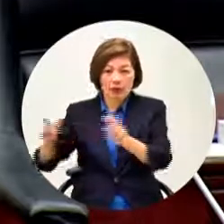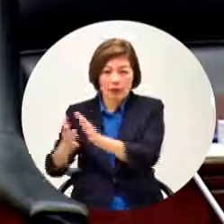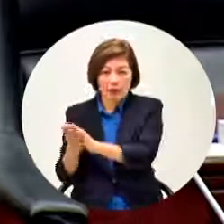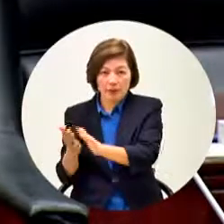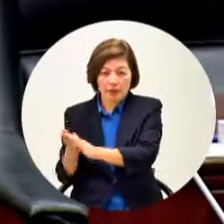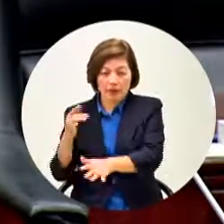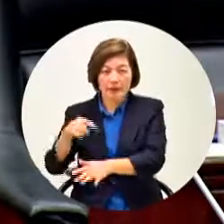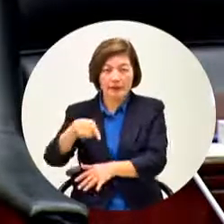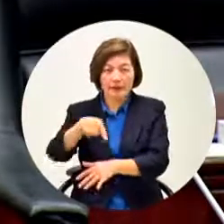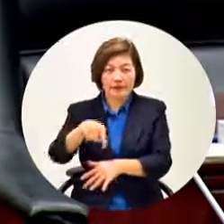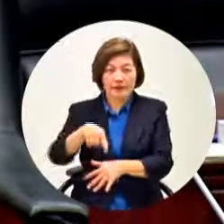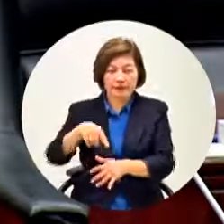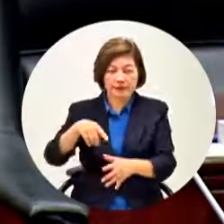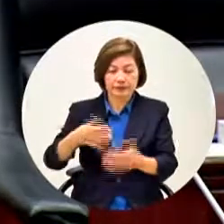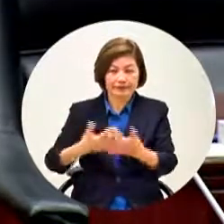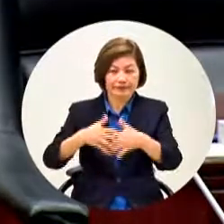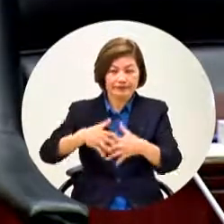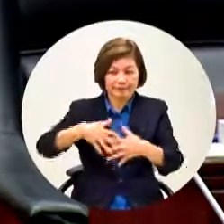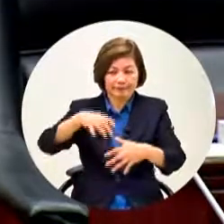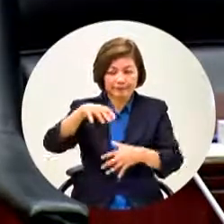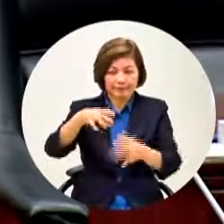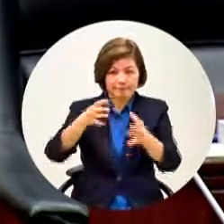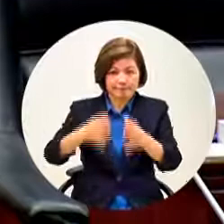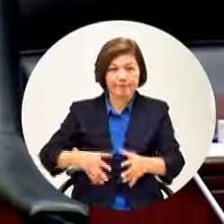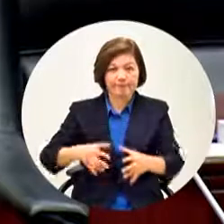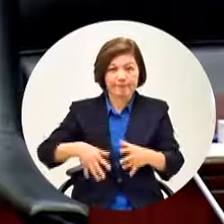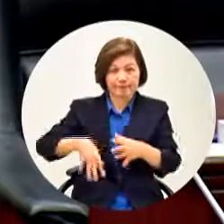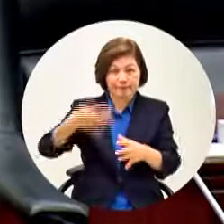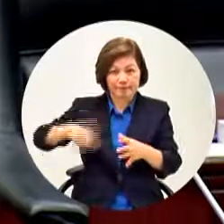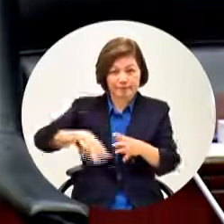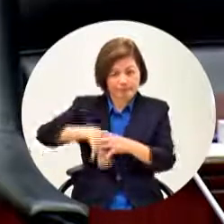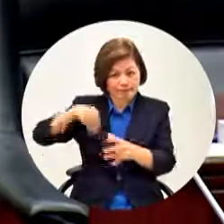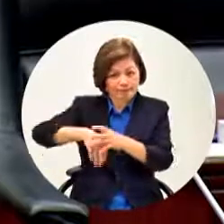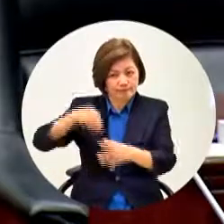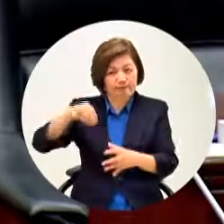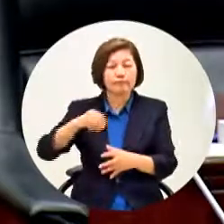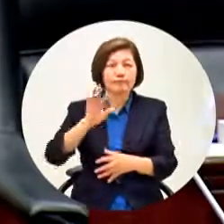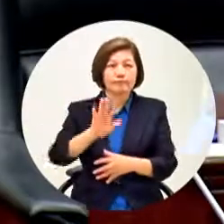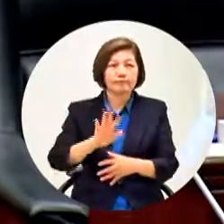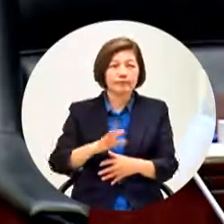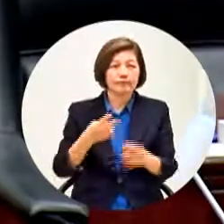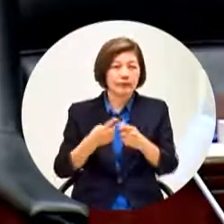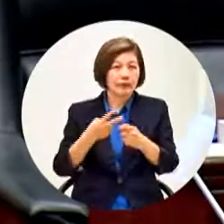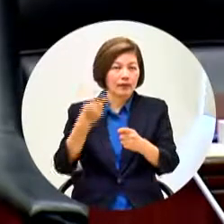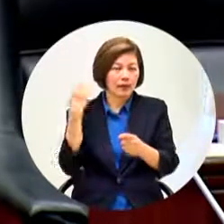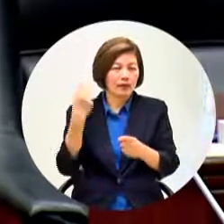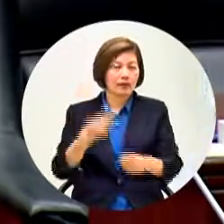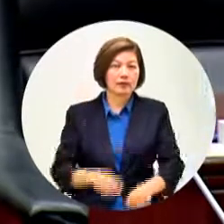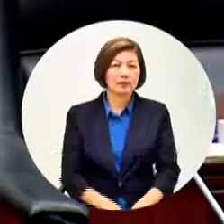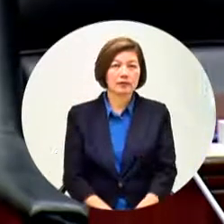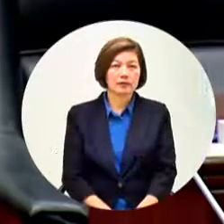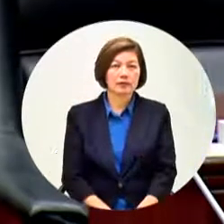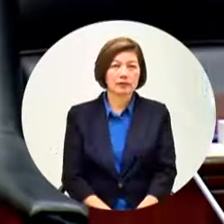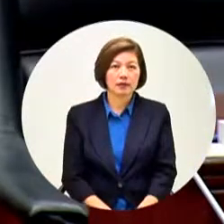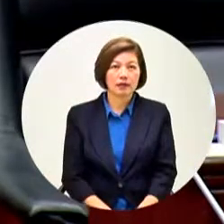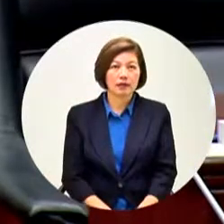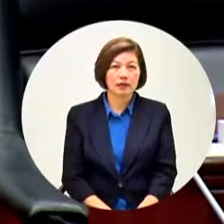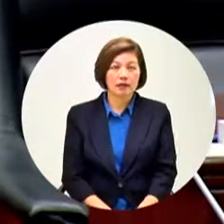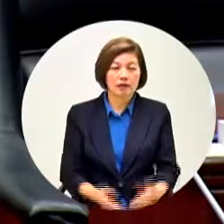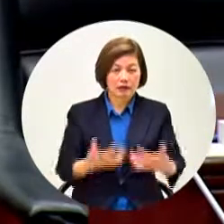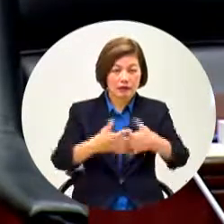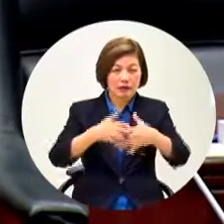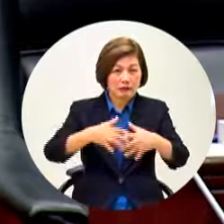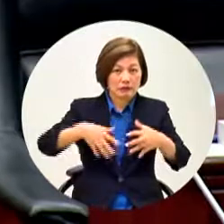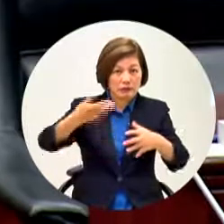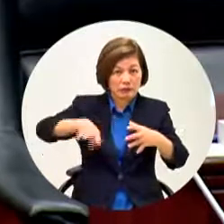来伊这个抽水站遐抽出来，结果。伫顶两年，就是迄、那个抽水的